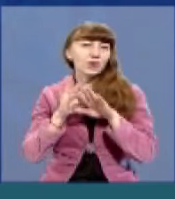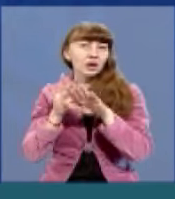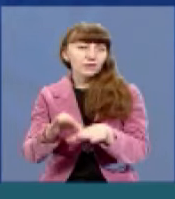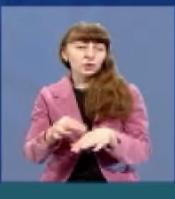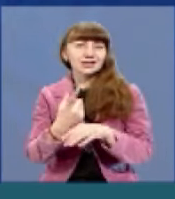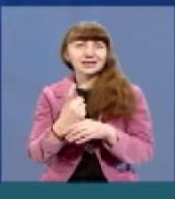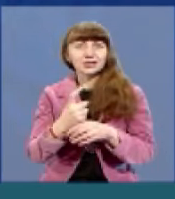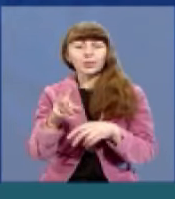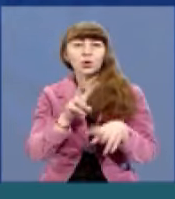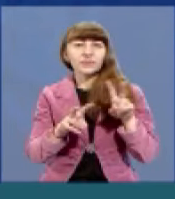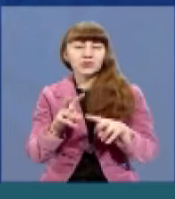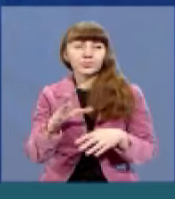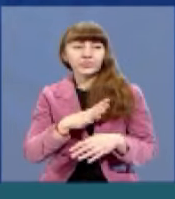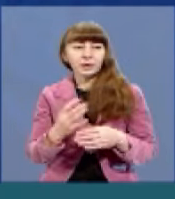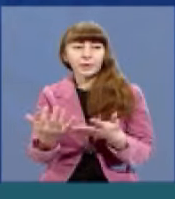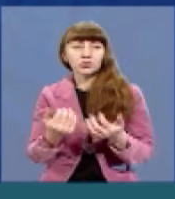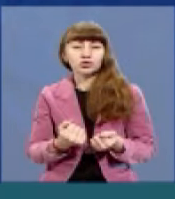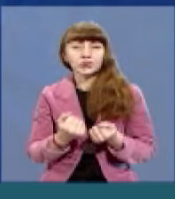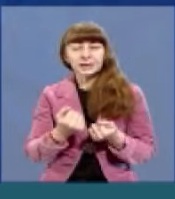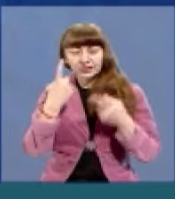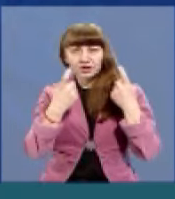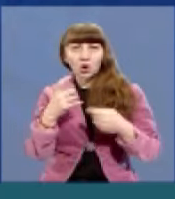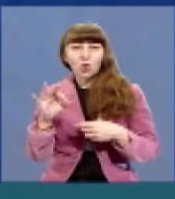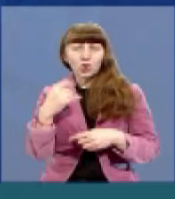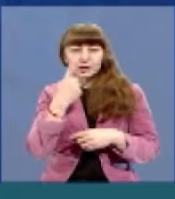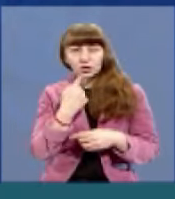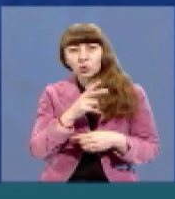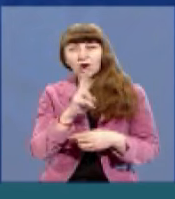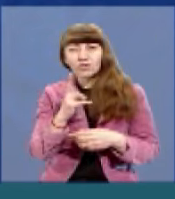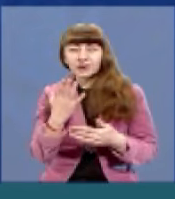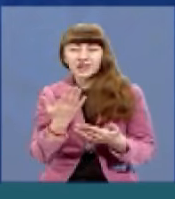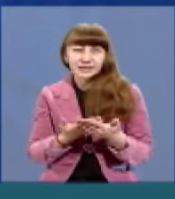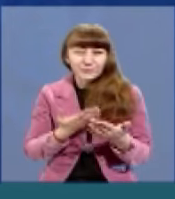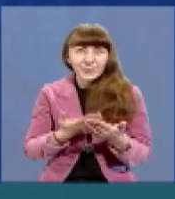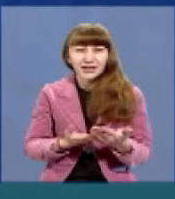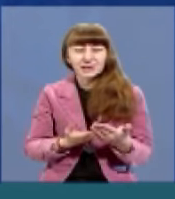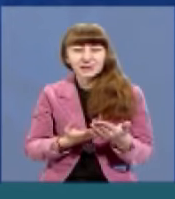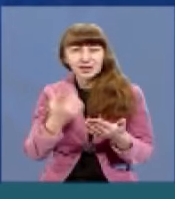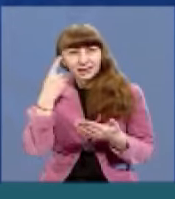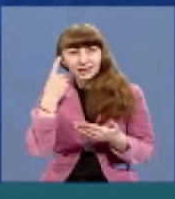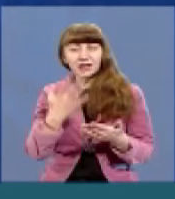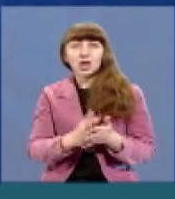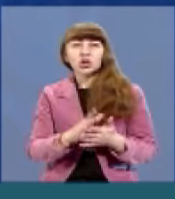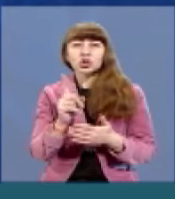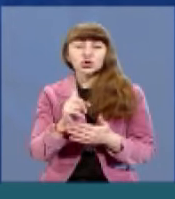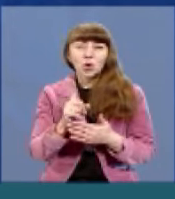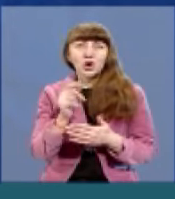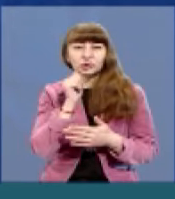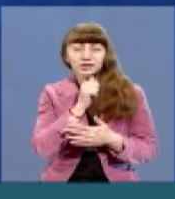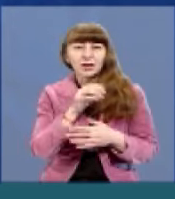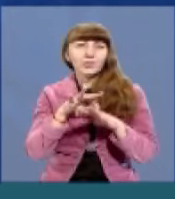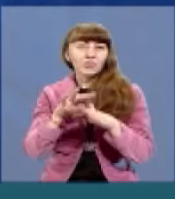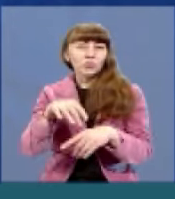проводятся эти проверки, и им поступают сведения о лицах, имеющих признаки осуществления предпринимательской деятельности без регистрации.